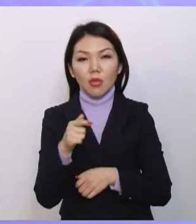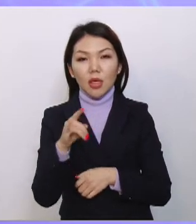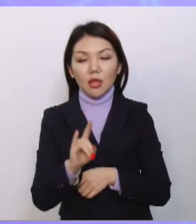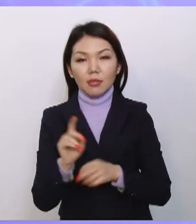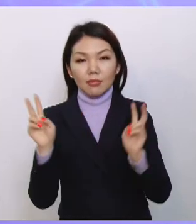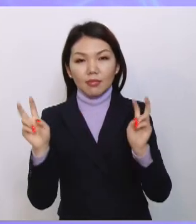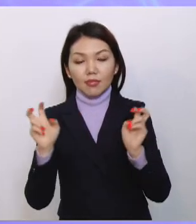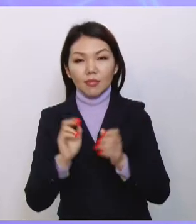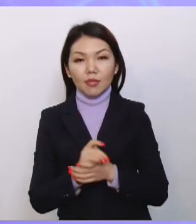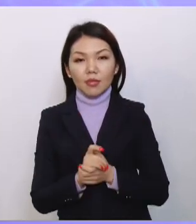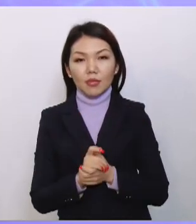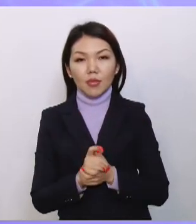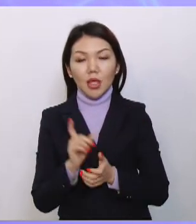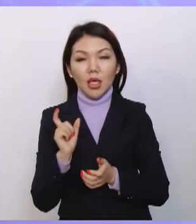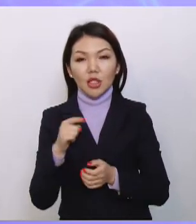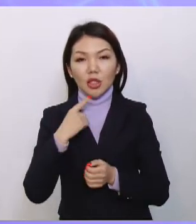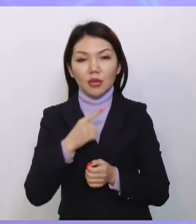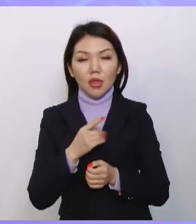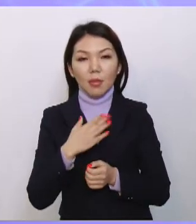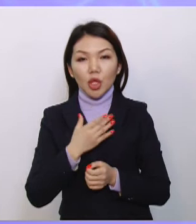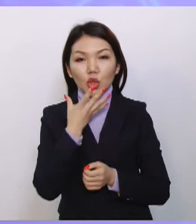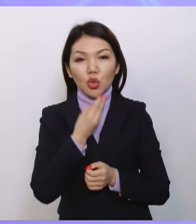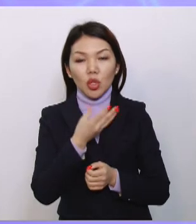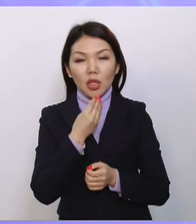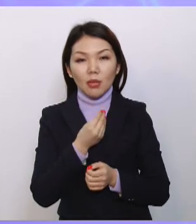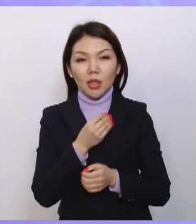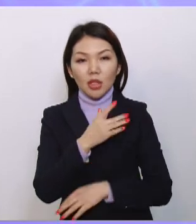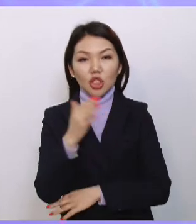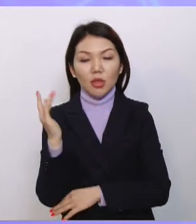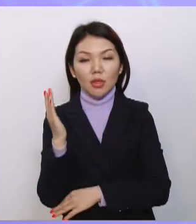Эржан. Менин чоң атамдын жемиш багы бар.